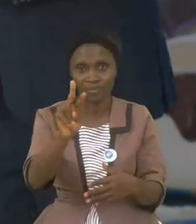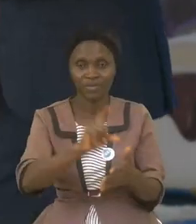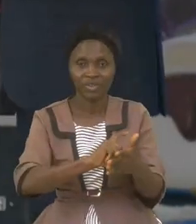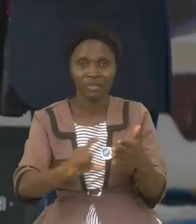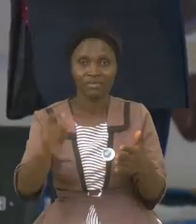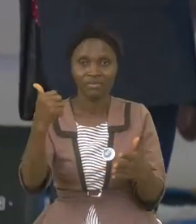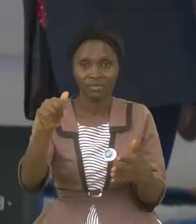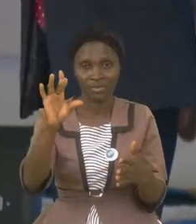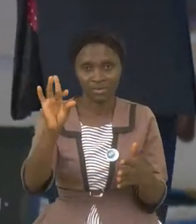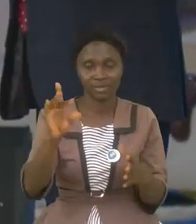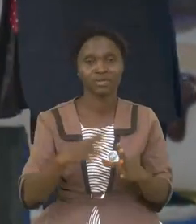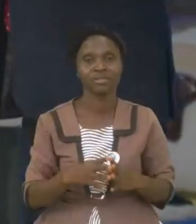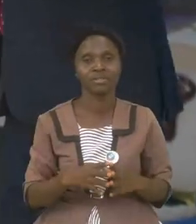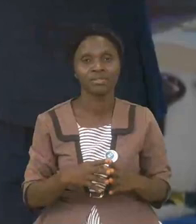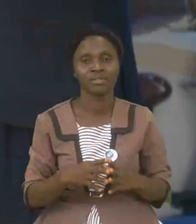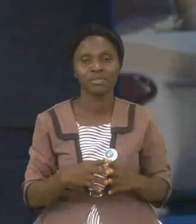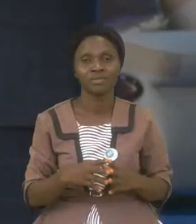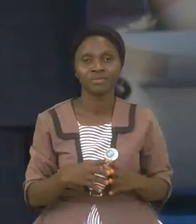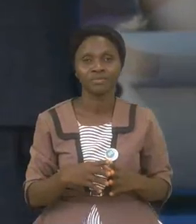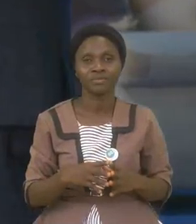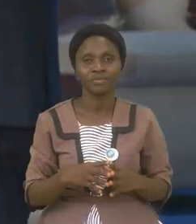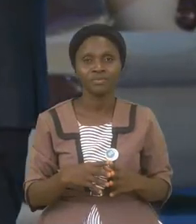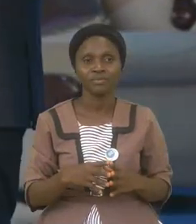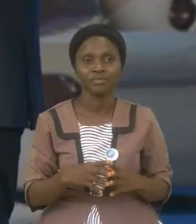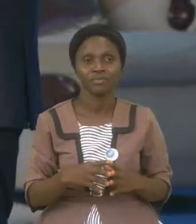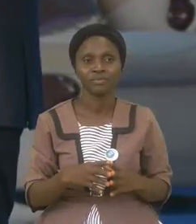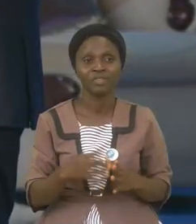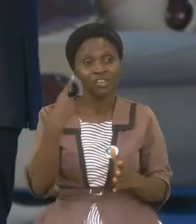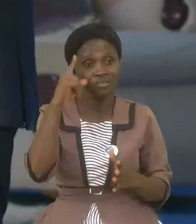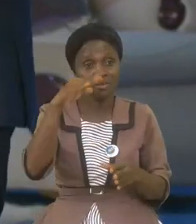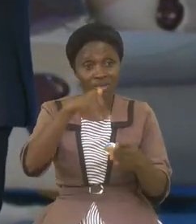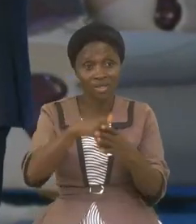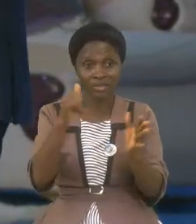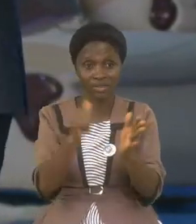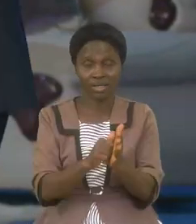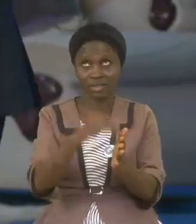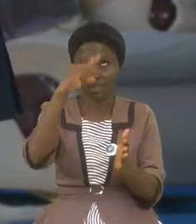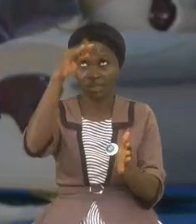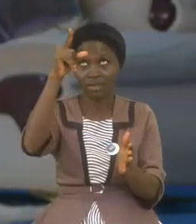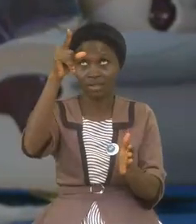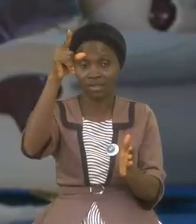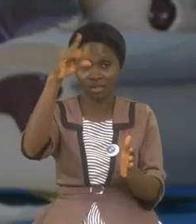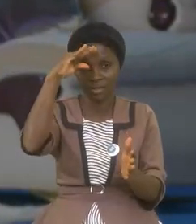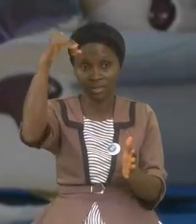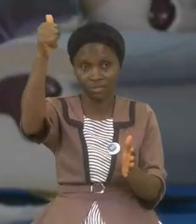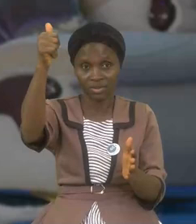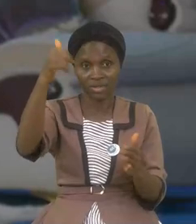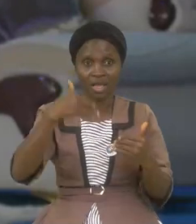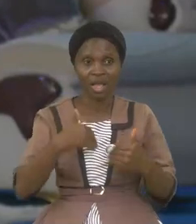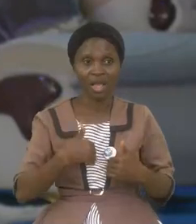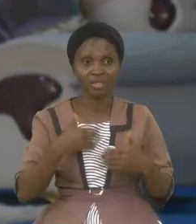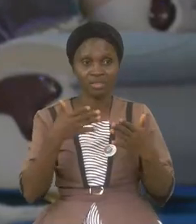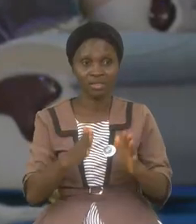Voyons Hébreux 2, verset 18. Hébreux 2, verset 18.